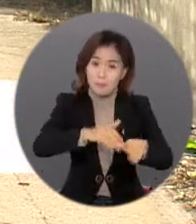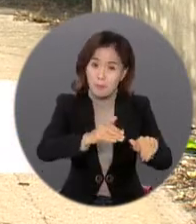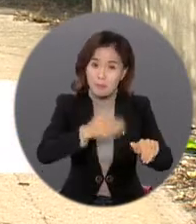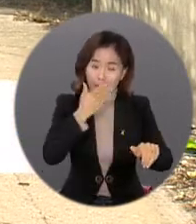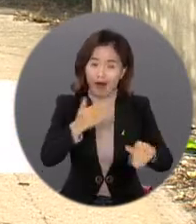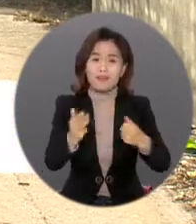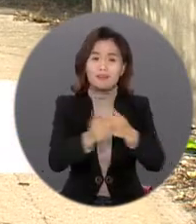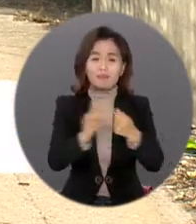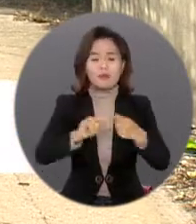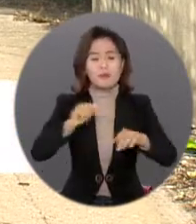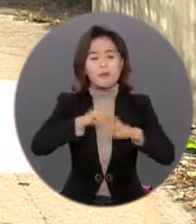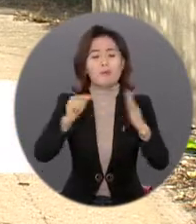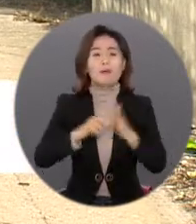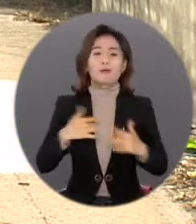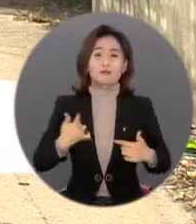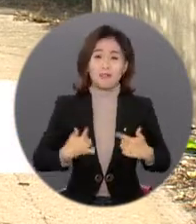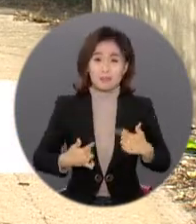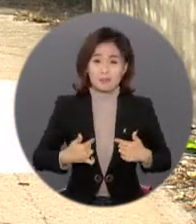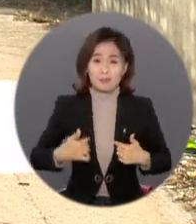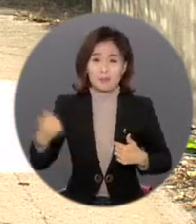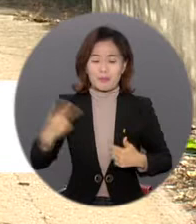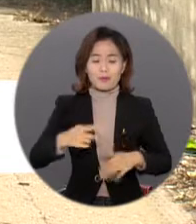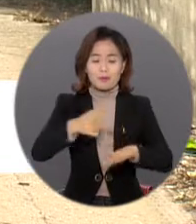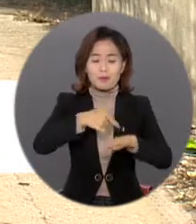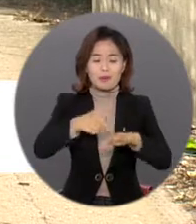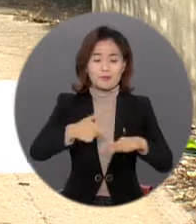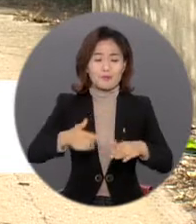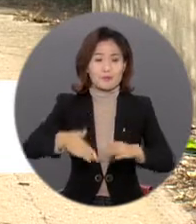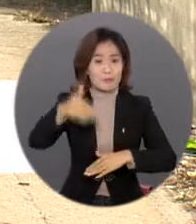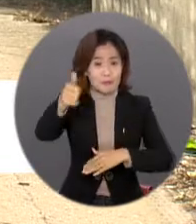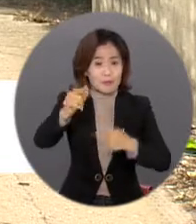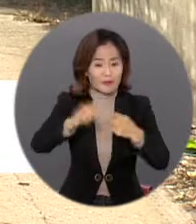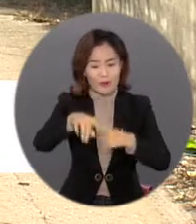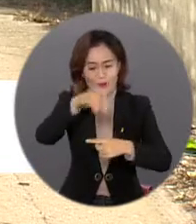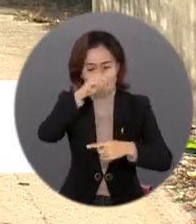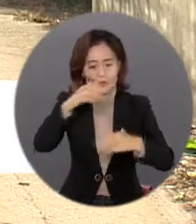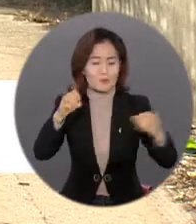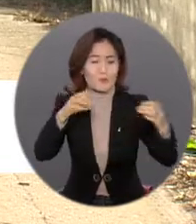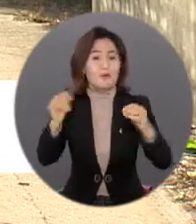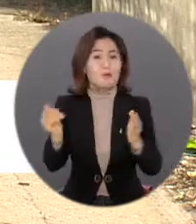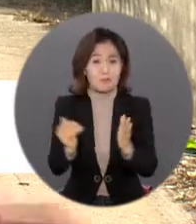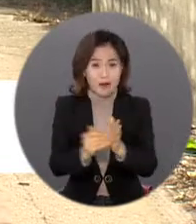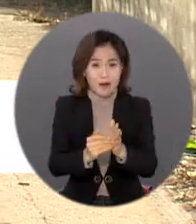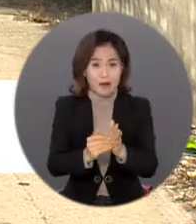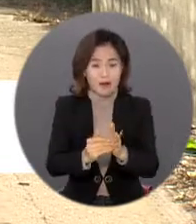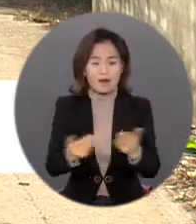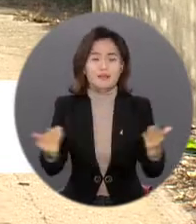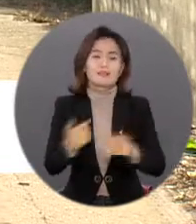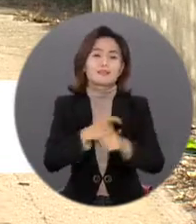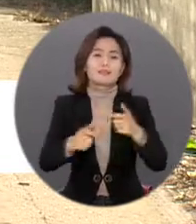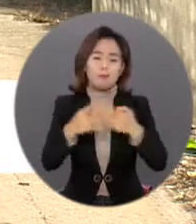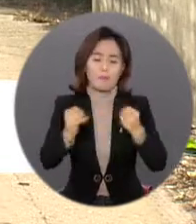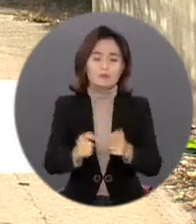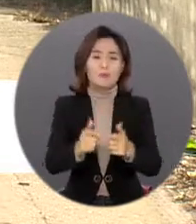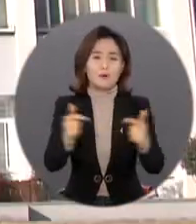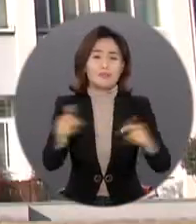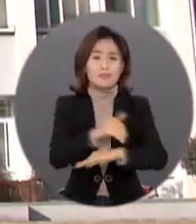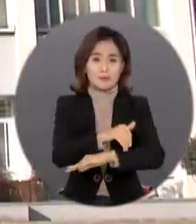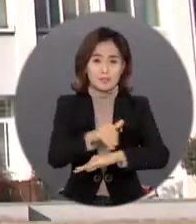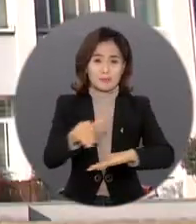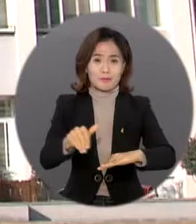돼서 마음도 기쁘고 또 강진 군수님과도 좋은 얘기를 나눴습니다. 앞으로 이런 일을 많이 확대해